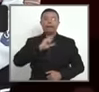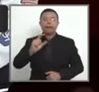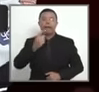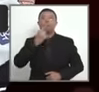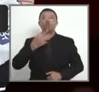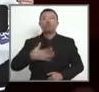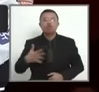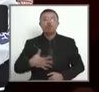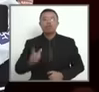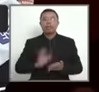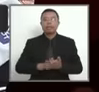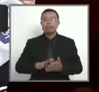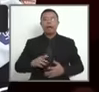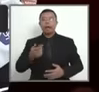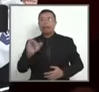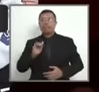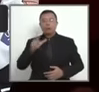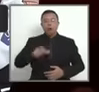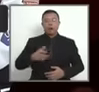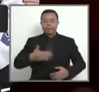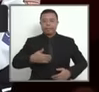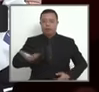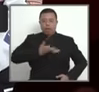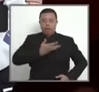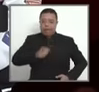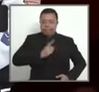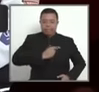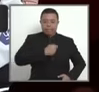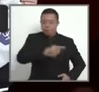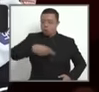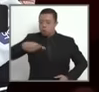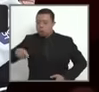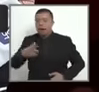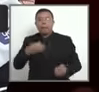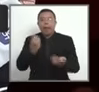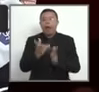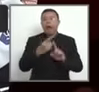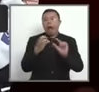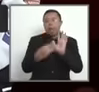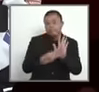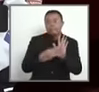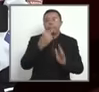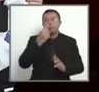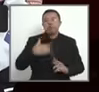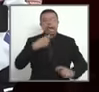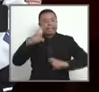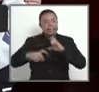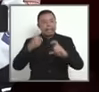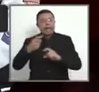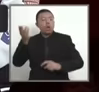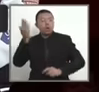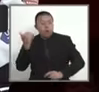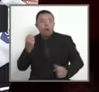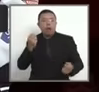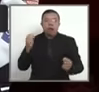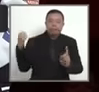kitaberikan pemahaman kepada masyarakat kepada seluruh rakyat Indonesia bahwa jangan kita mengajarkan rakyat itu selalu